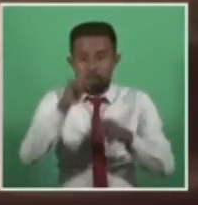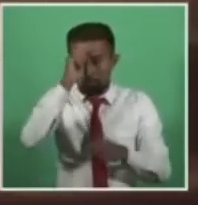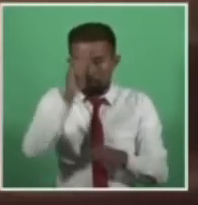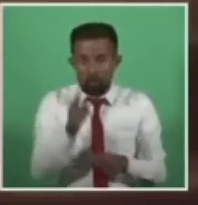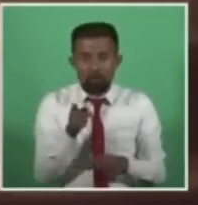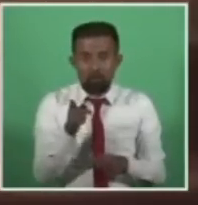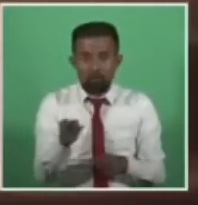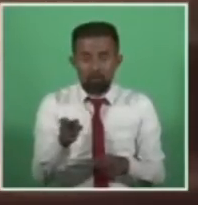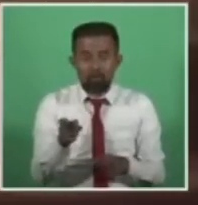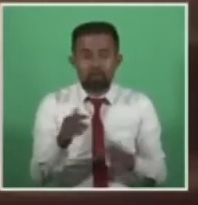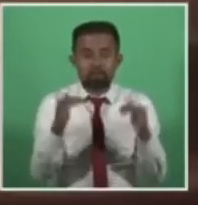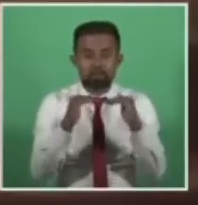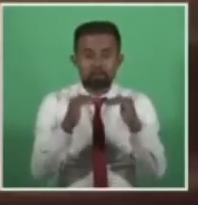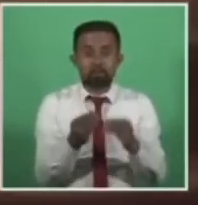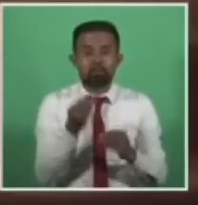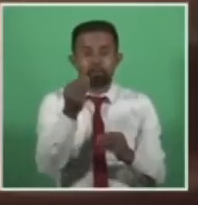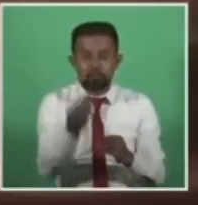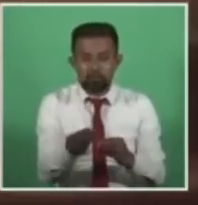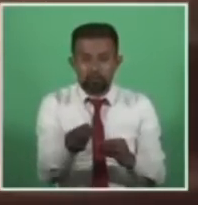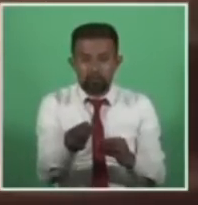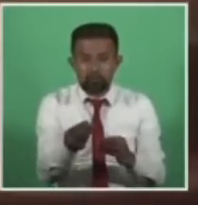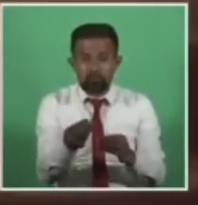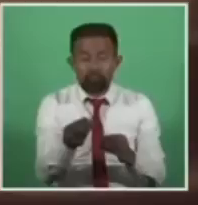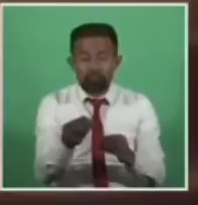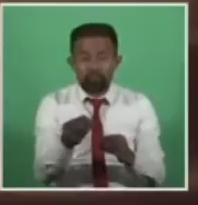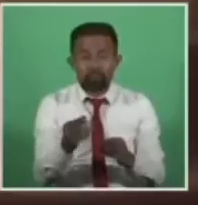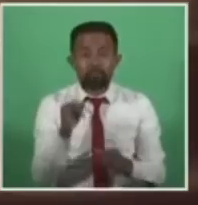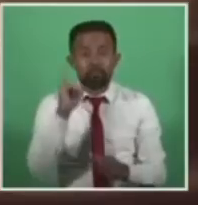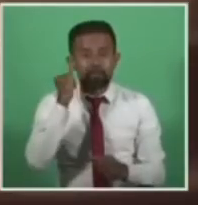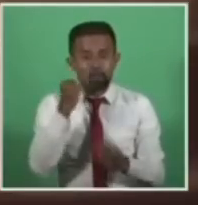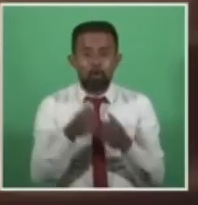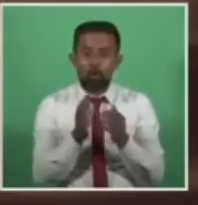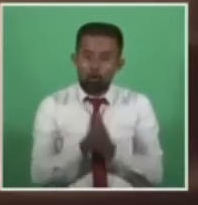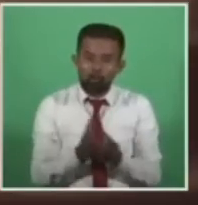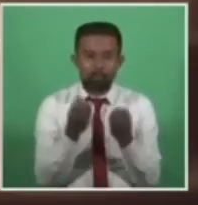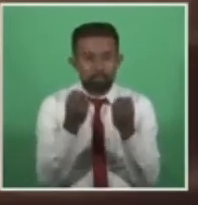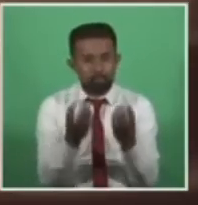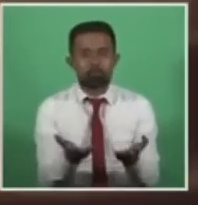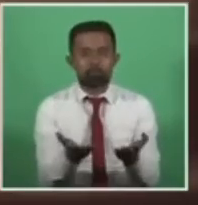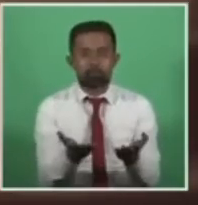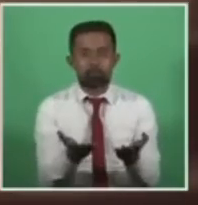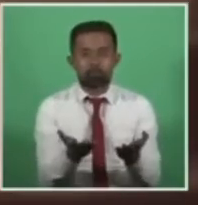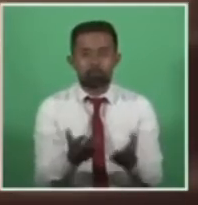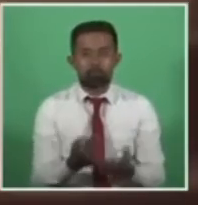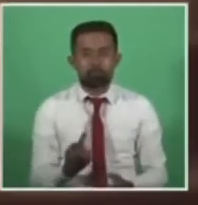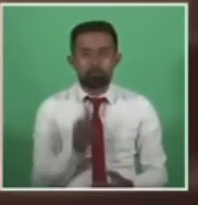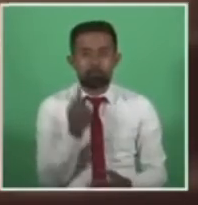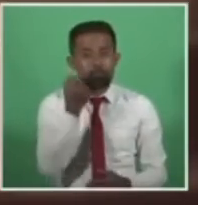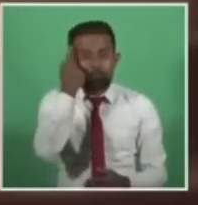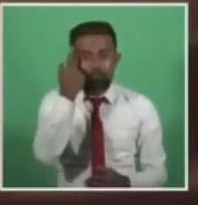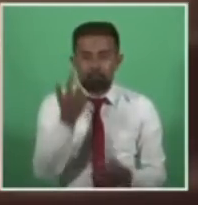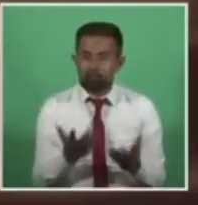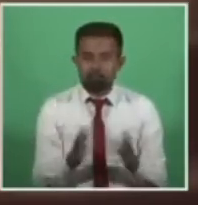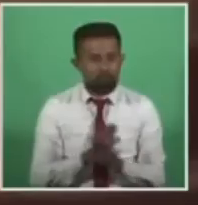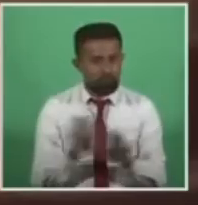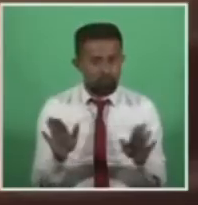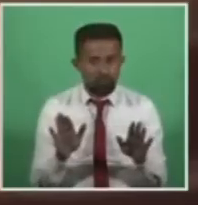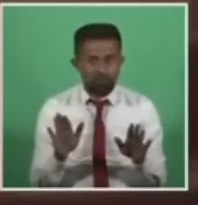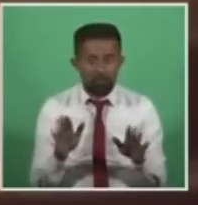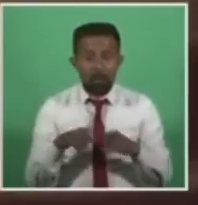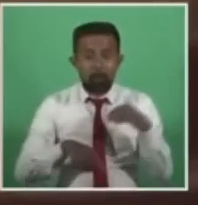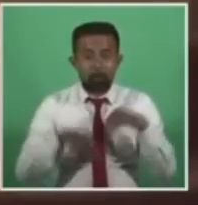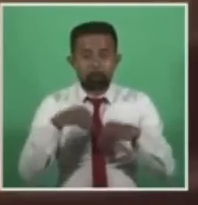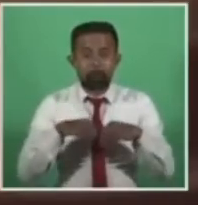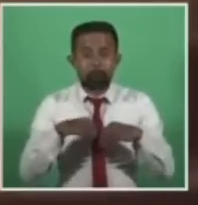මැතිතුමාට සාධාරණ ඉෂ්ට කරනවා, එතුමාට අදාළ නිලතල ආදී ලබා දෙනවා කියලා. තනි මතයට කරපු දේවක් නෙමෙයි. ඒ